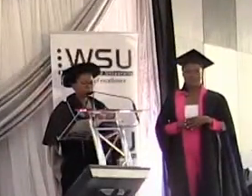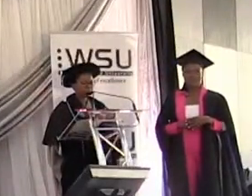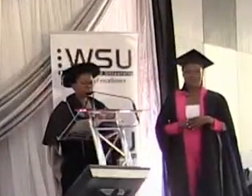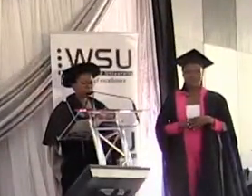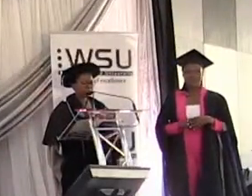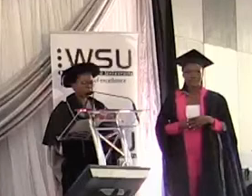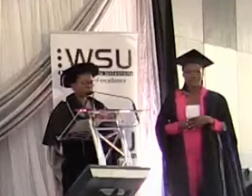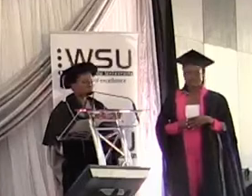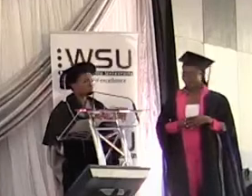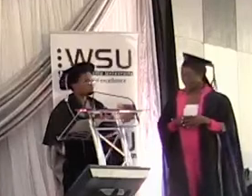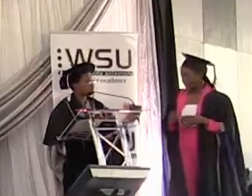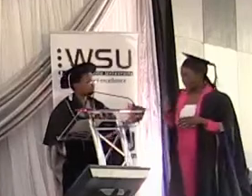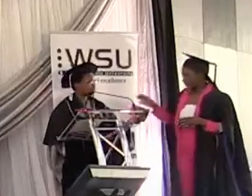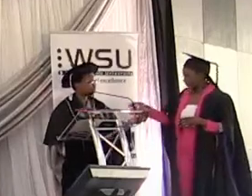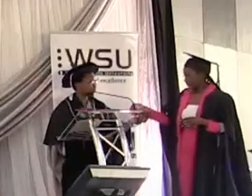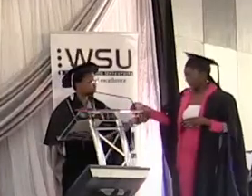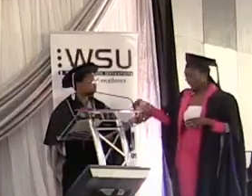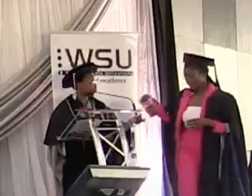Mlemuhi Puseletso.